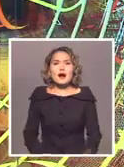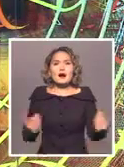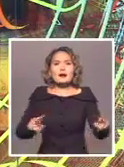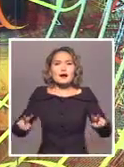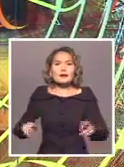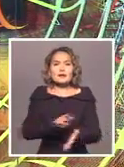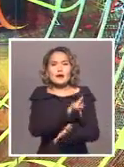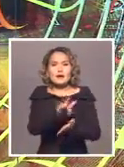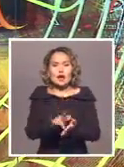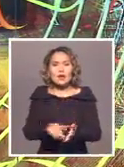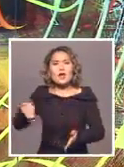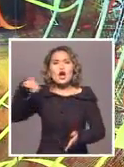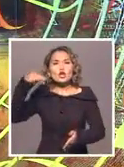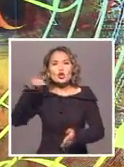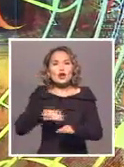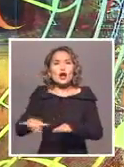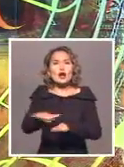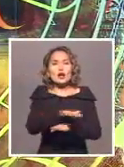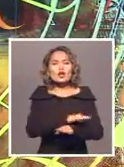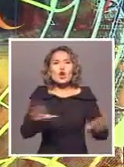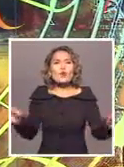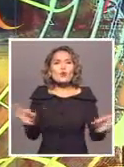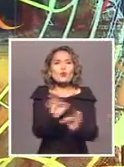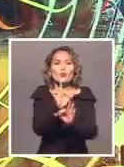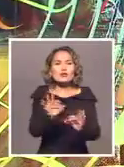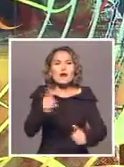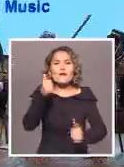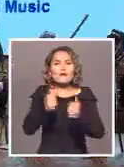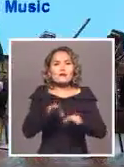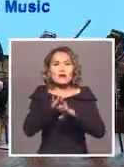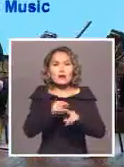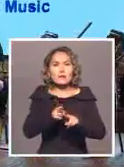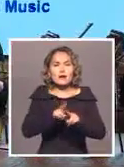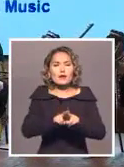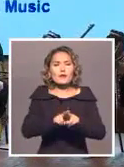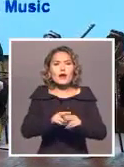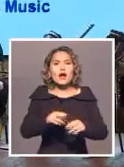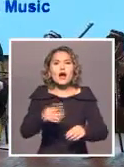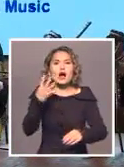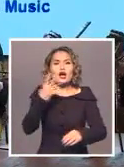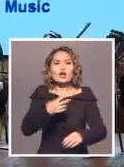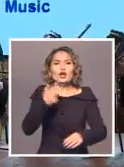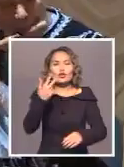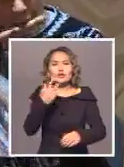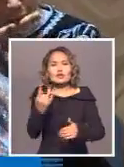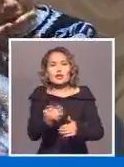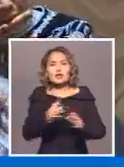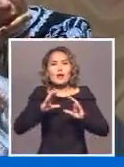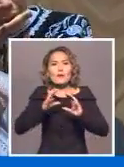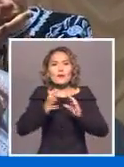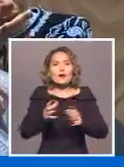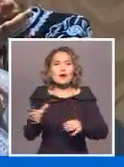Дәл қазір Елордада барлық түркі халықтарын біріктіретін музыка фестивалі өтіп жатыр. Халықаралық дәстүрлі музыка кеңесінің 43-ші бүкіләлемдік